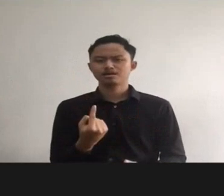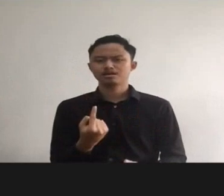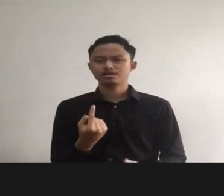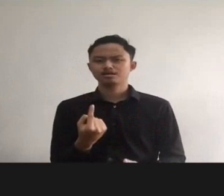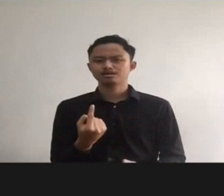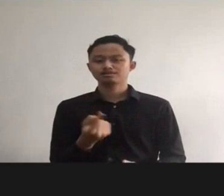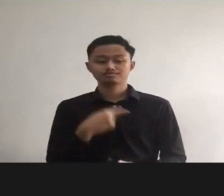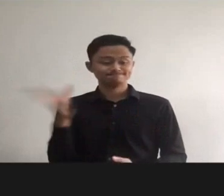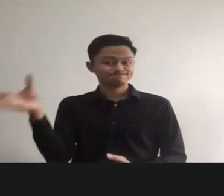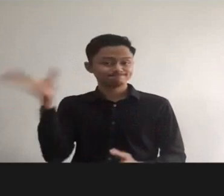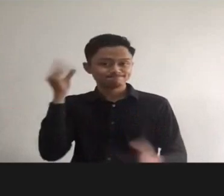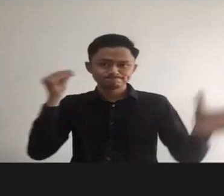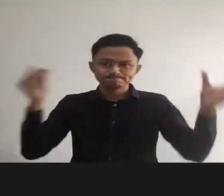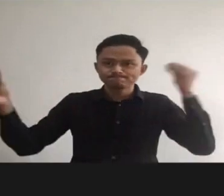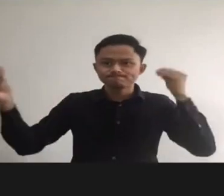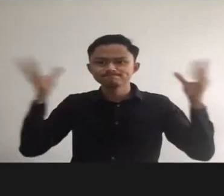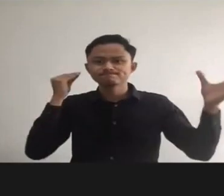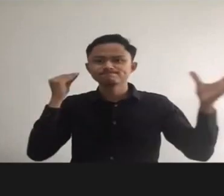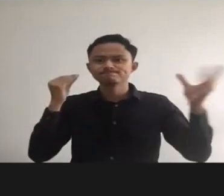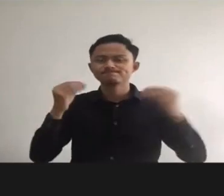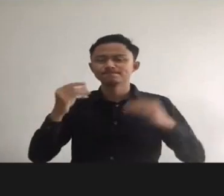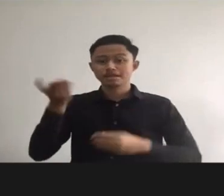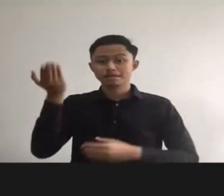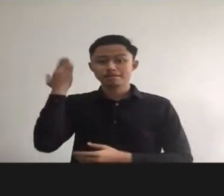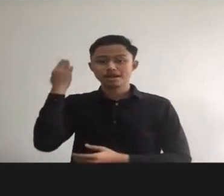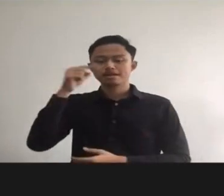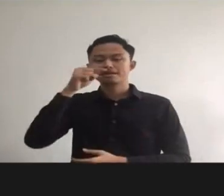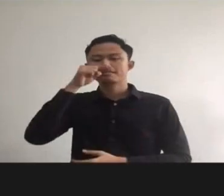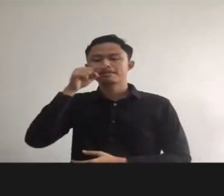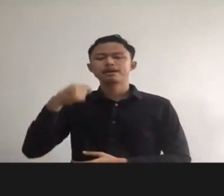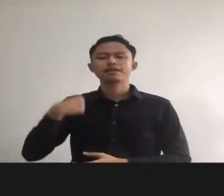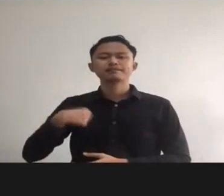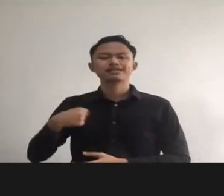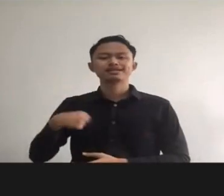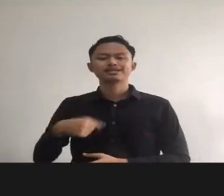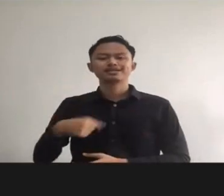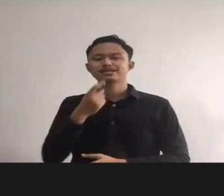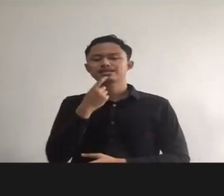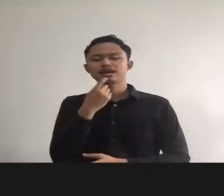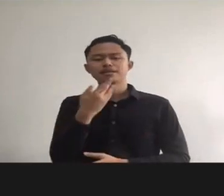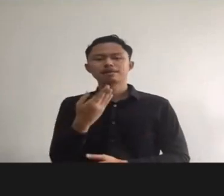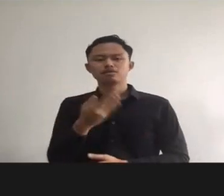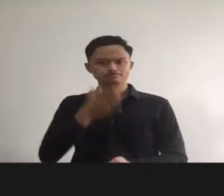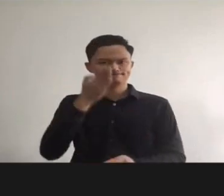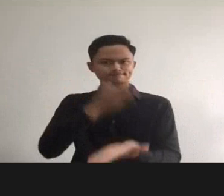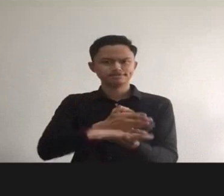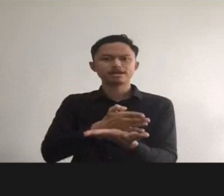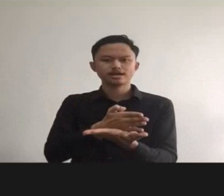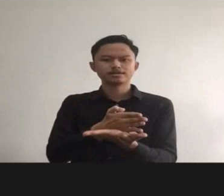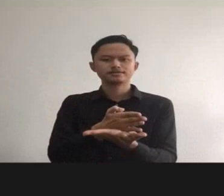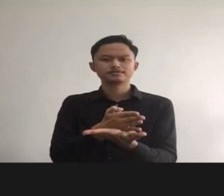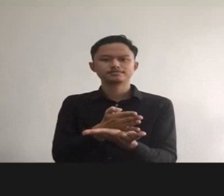juga Pak Menteri juga sudah menyampaikan tentang kebijakan